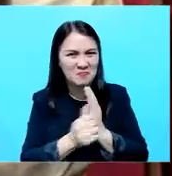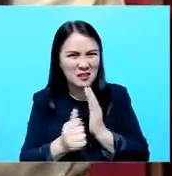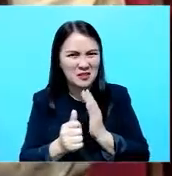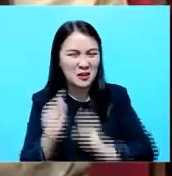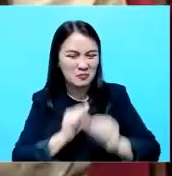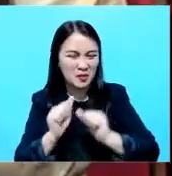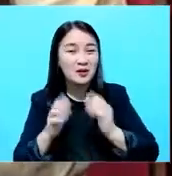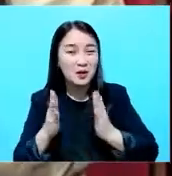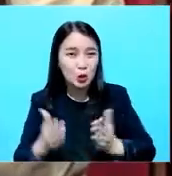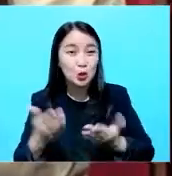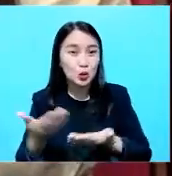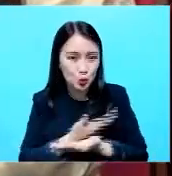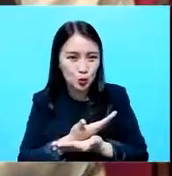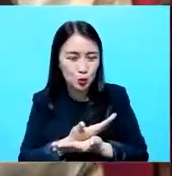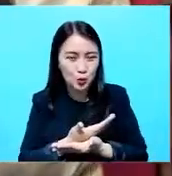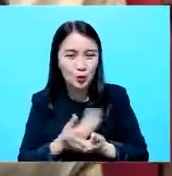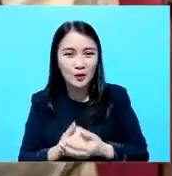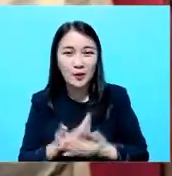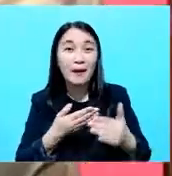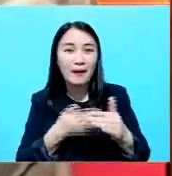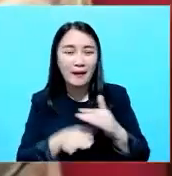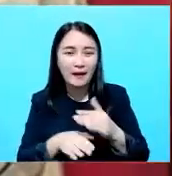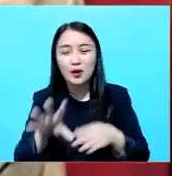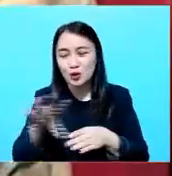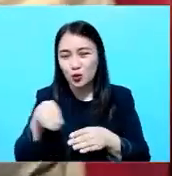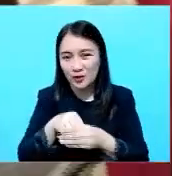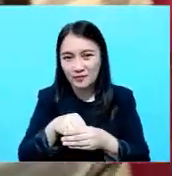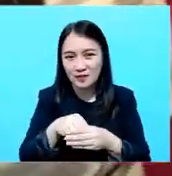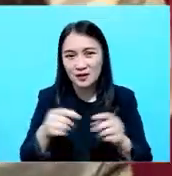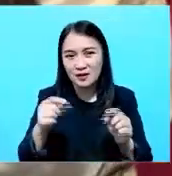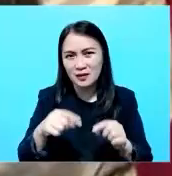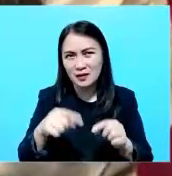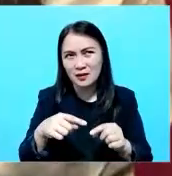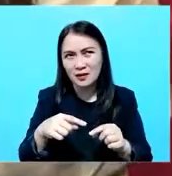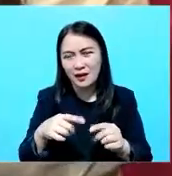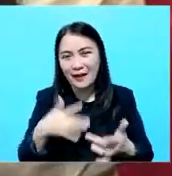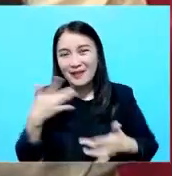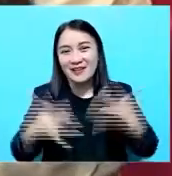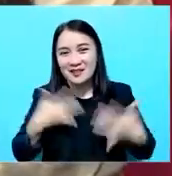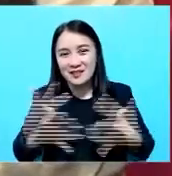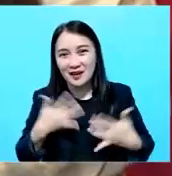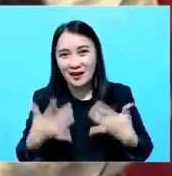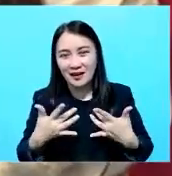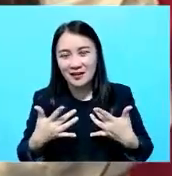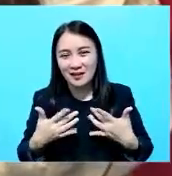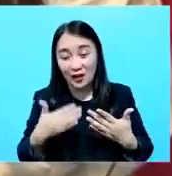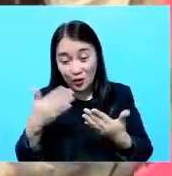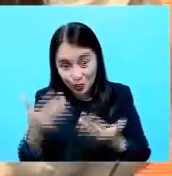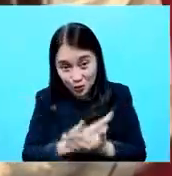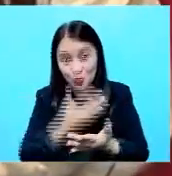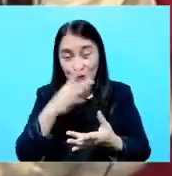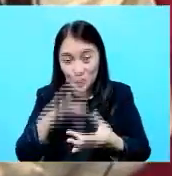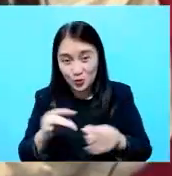character na ano. Kasi like yung ginawa natin sa probinsyano, kasi mas nakaka-excite yung bawat bawat kwento, nag-iiba yung bawat artista na